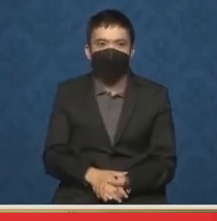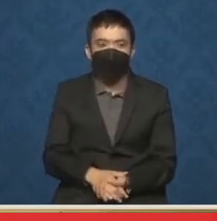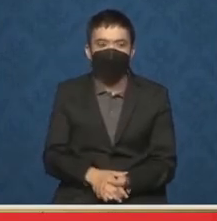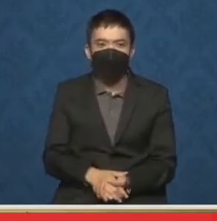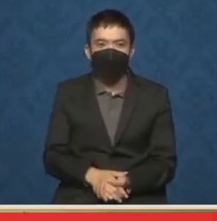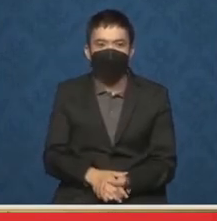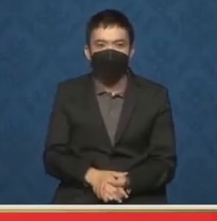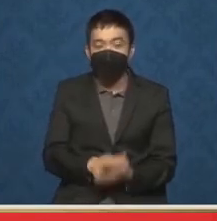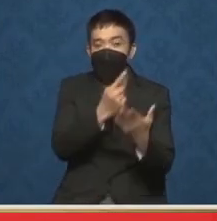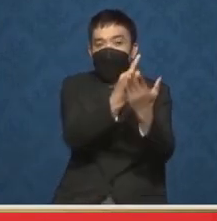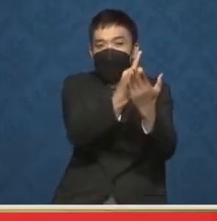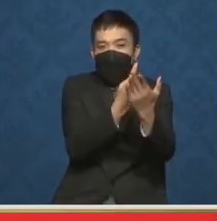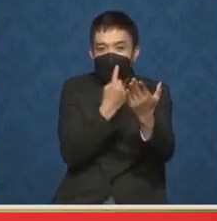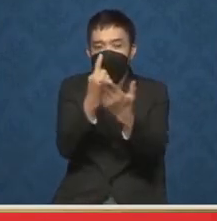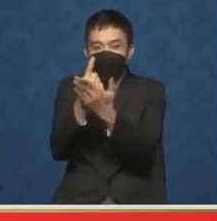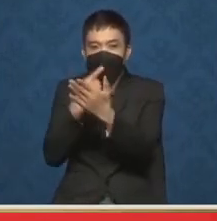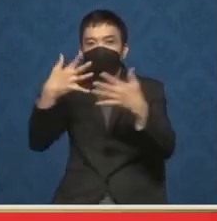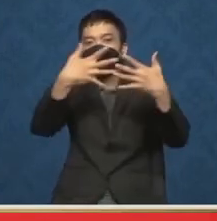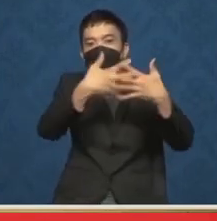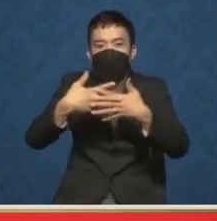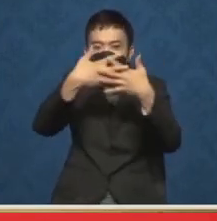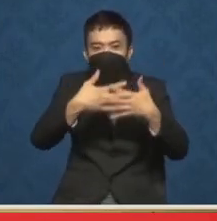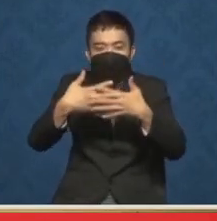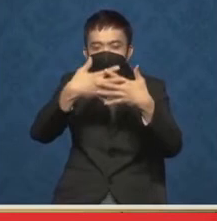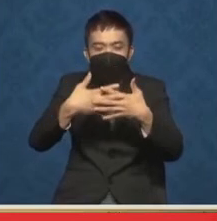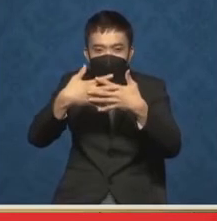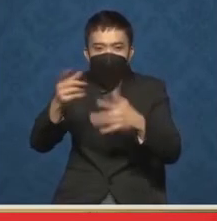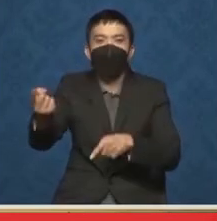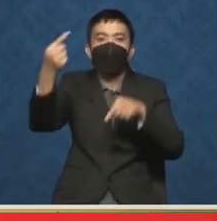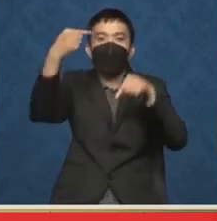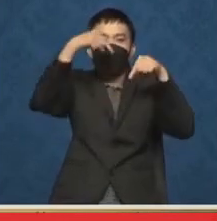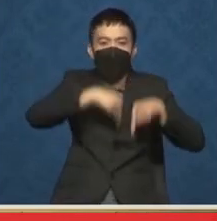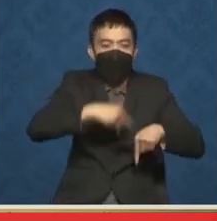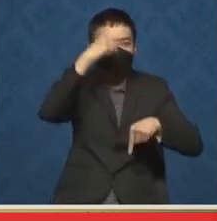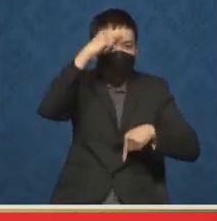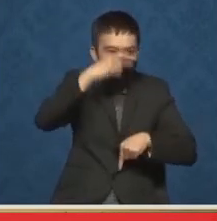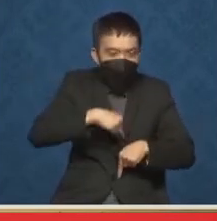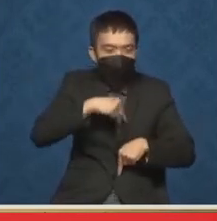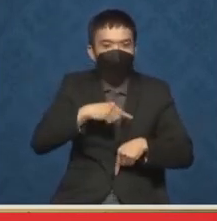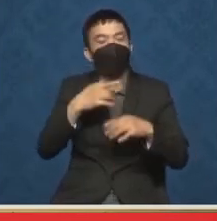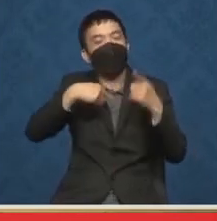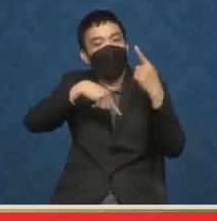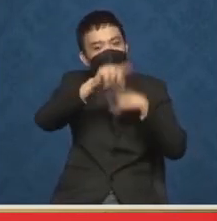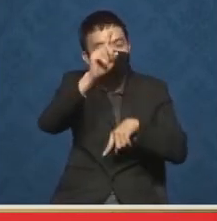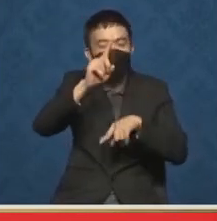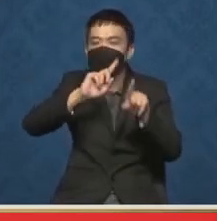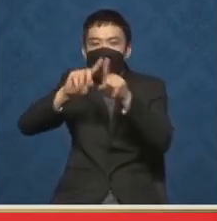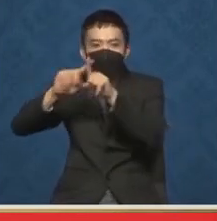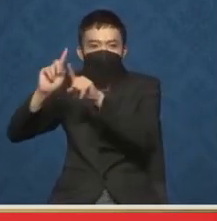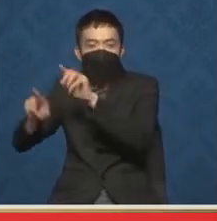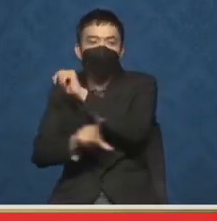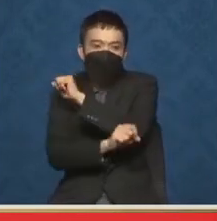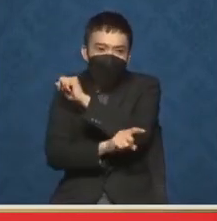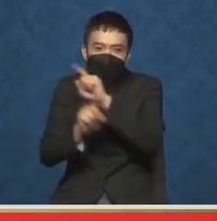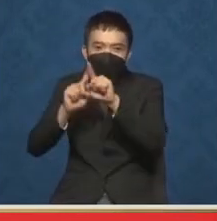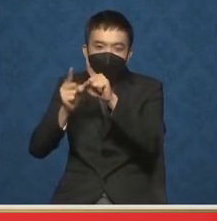พูดแทนของสารัสมรรกา เดินทเขามาและเป็ข่าววาไปสิงกปโรไปอะไรต่ไห่แต่มาประเทศไทยมา